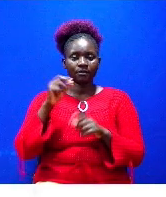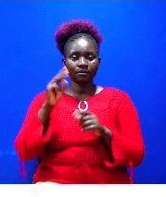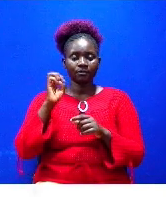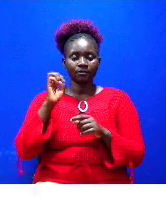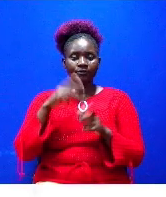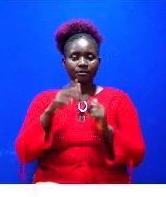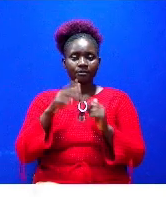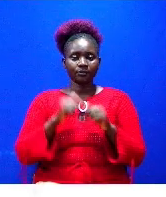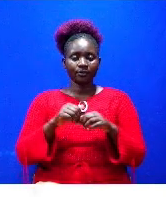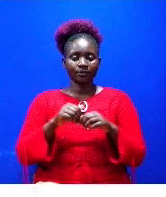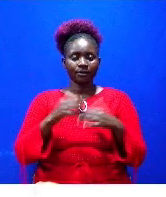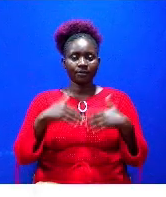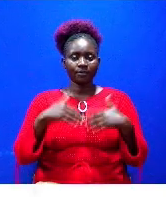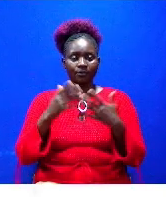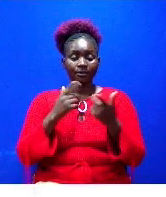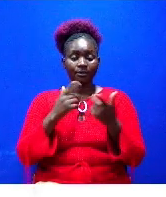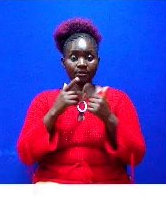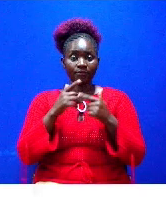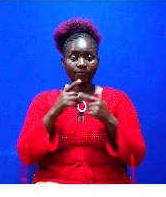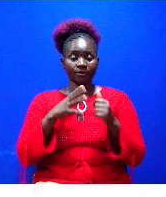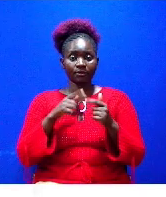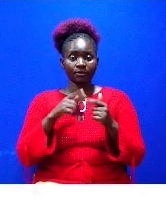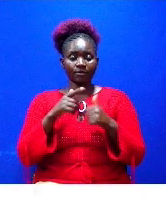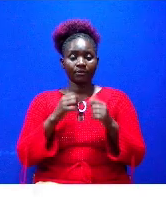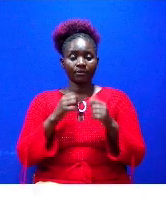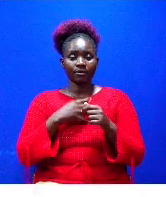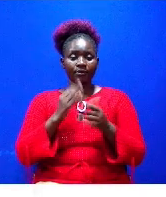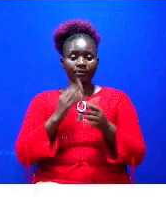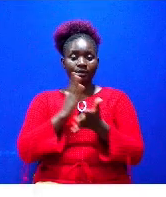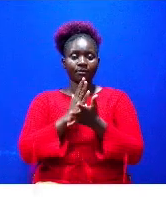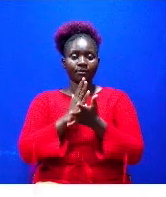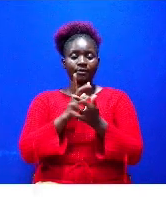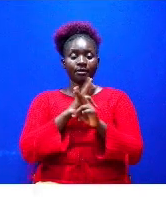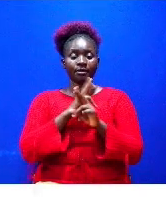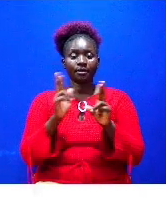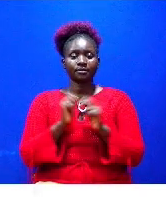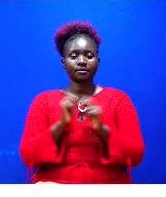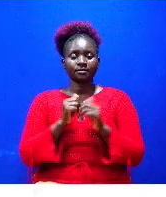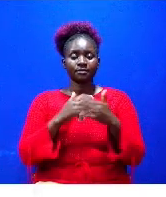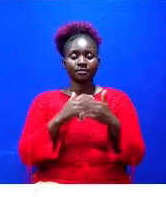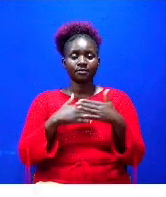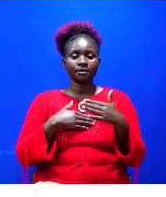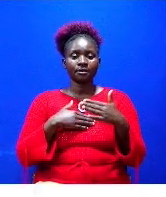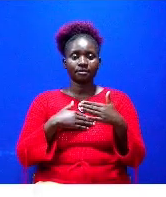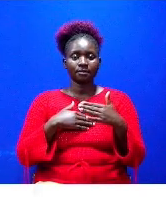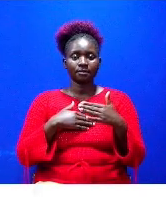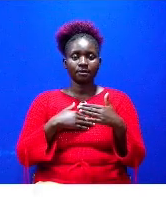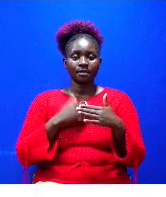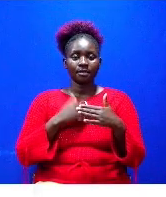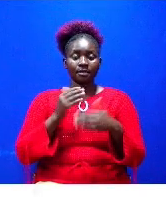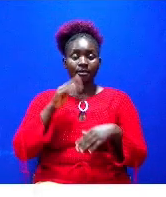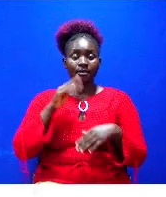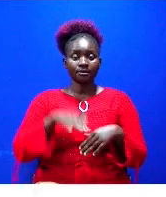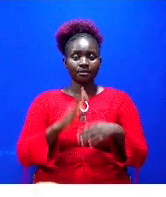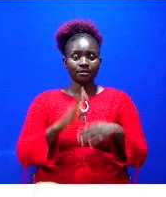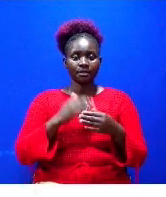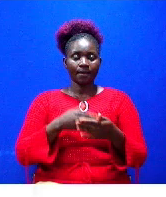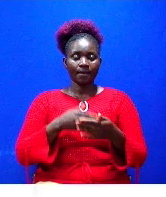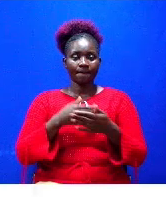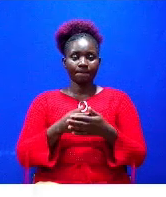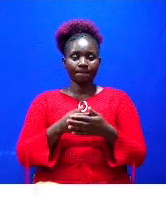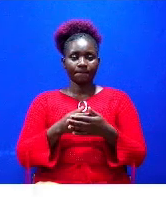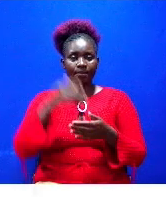beireke weso kia na kugania kwenye kiriwa obo enebwabo Aya magega yu mwano vogo saganwa numuntu